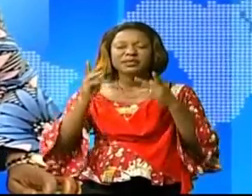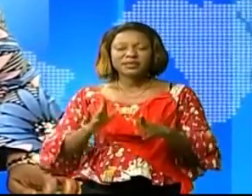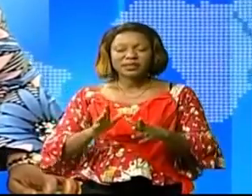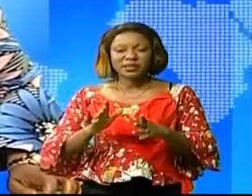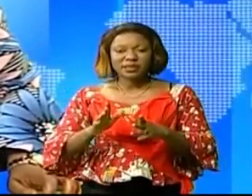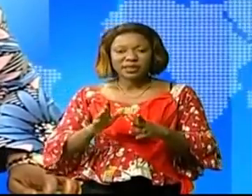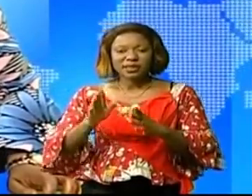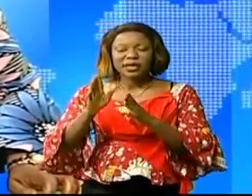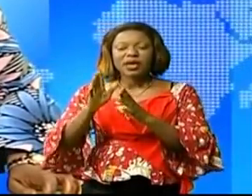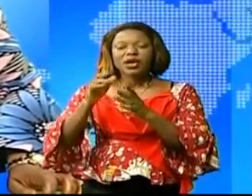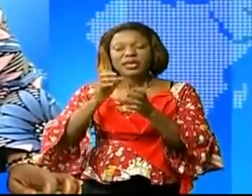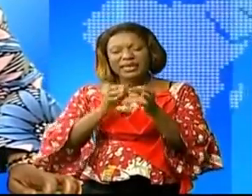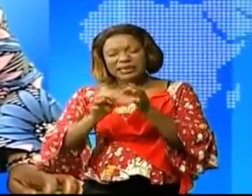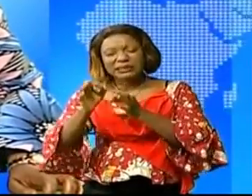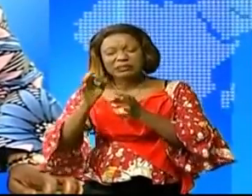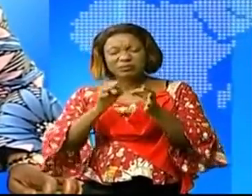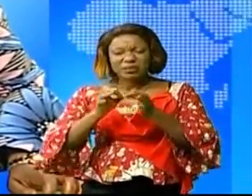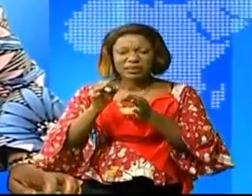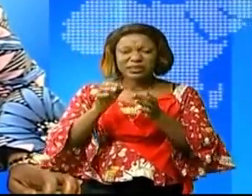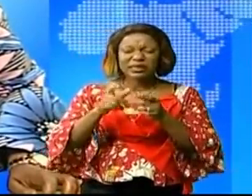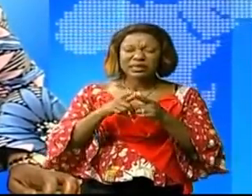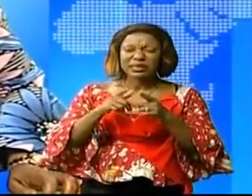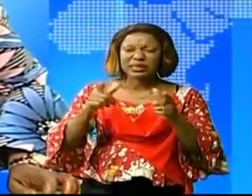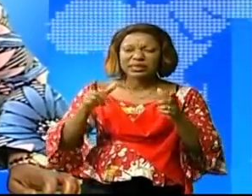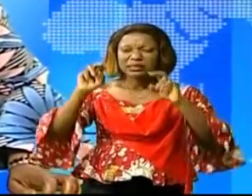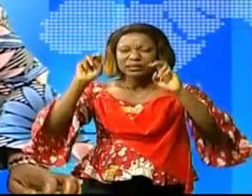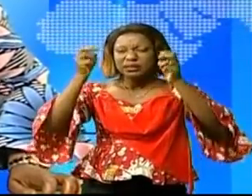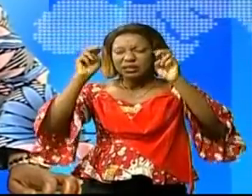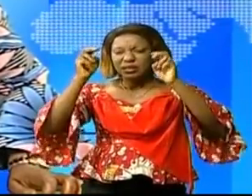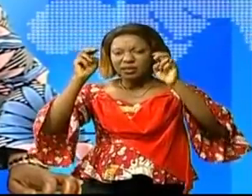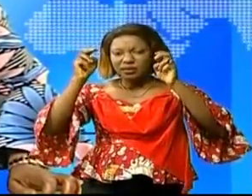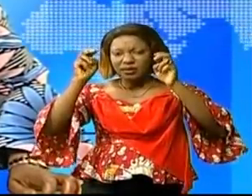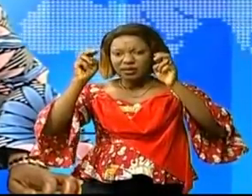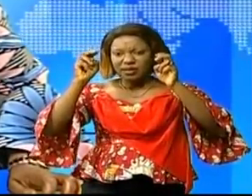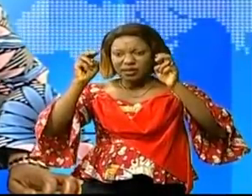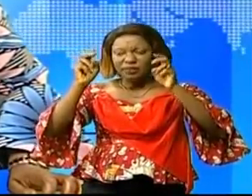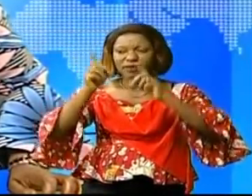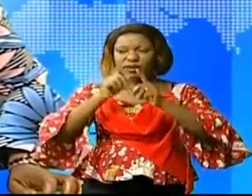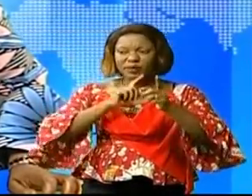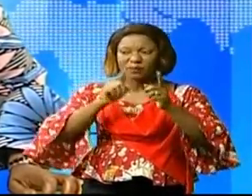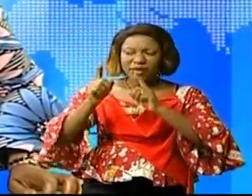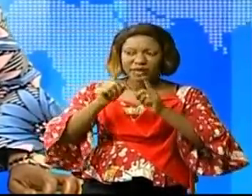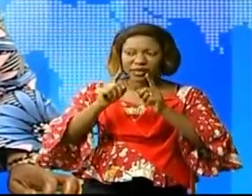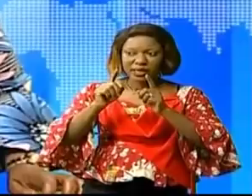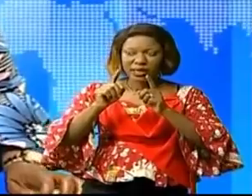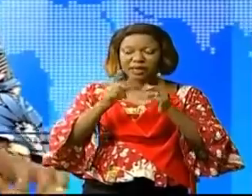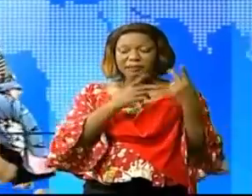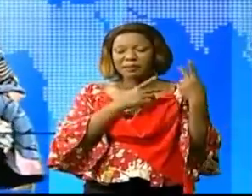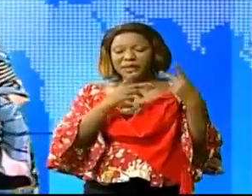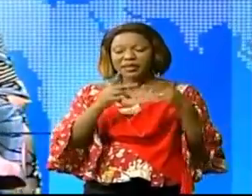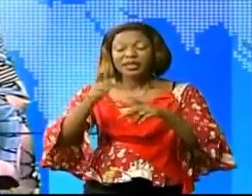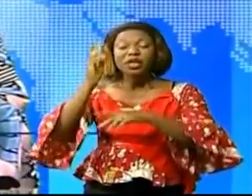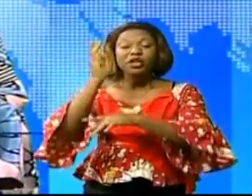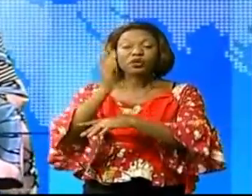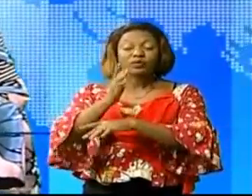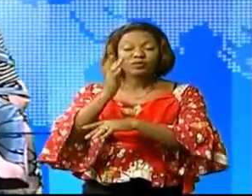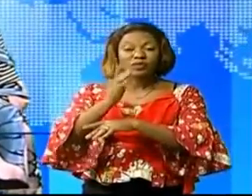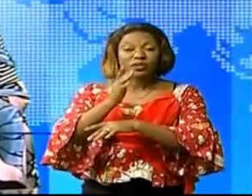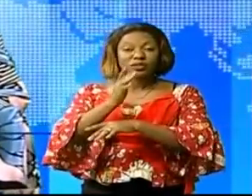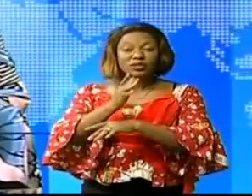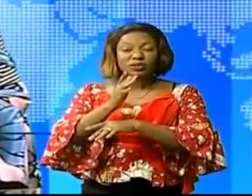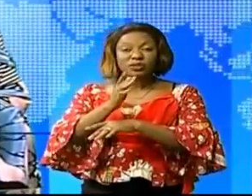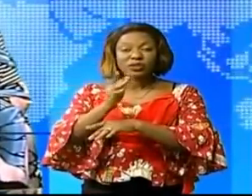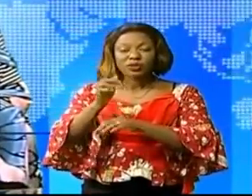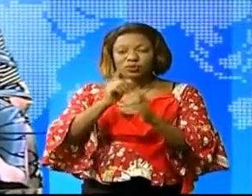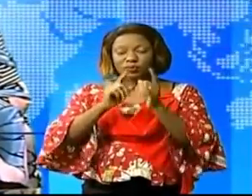18 décembre 2021. Il explique les grandes lignes du sujet qui seront abordées au cours de cette conférence au micro de